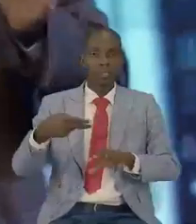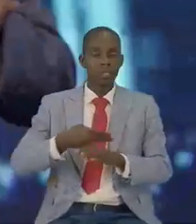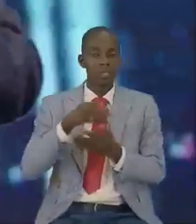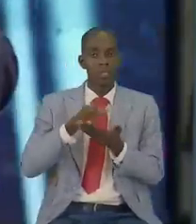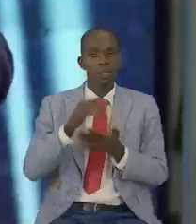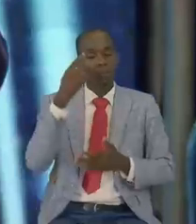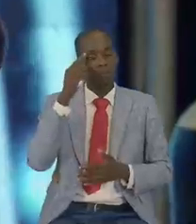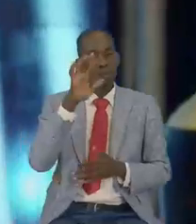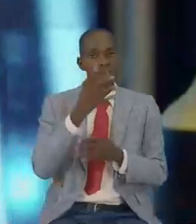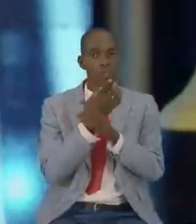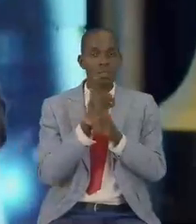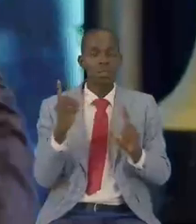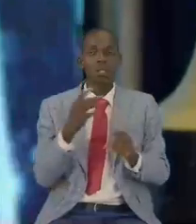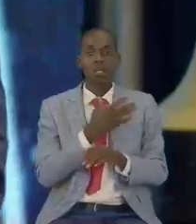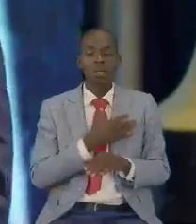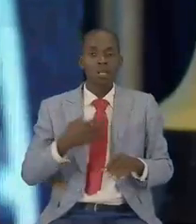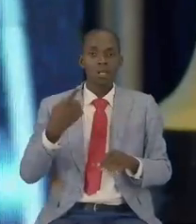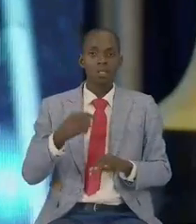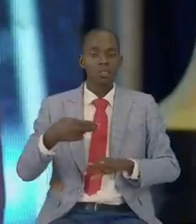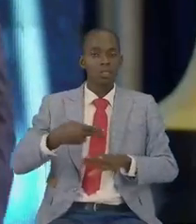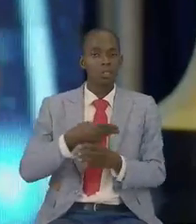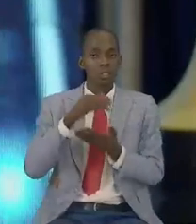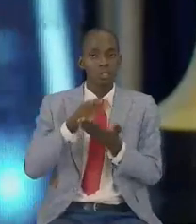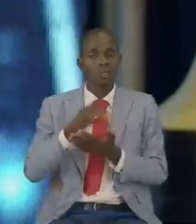délivrance et l'agneau pour